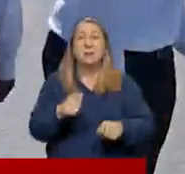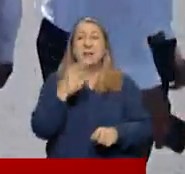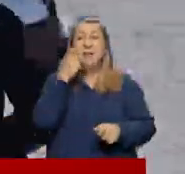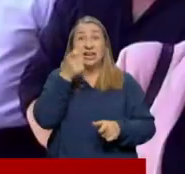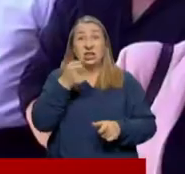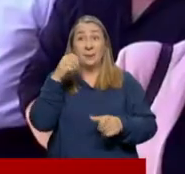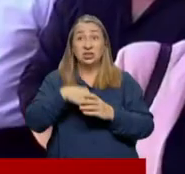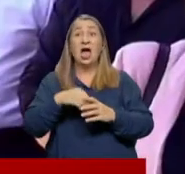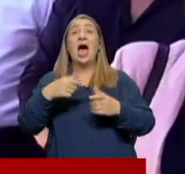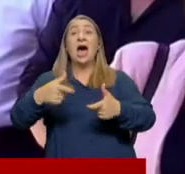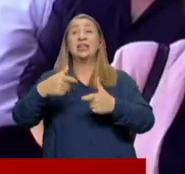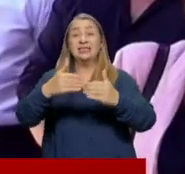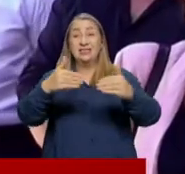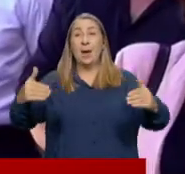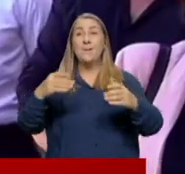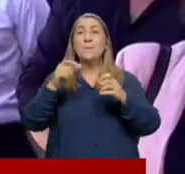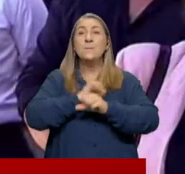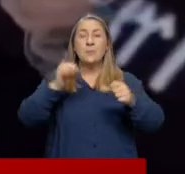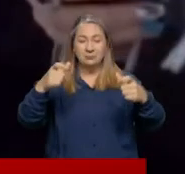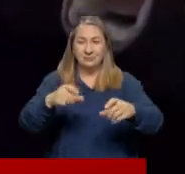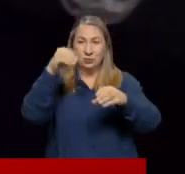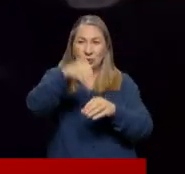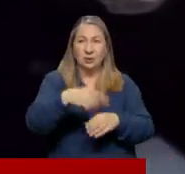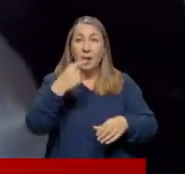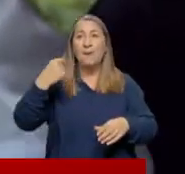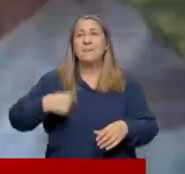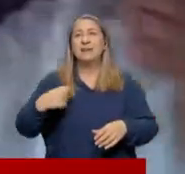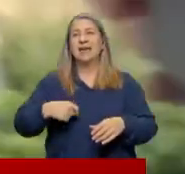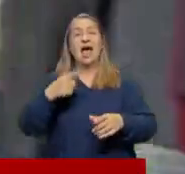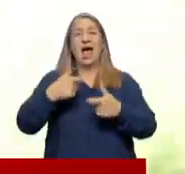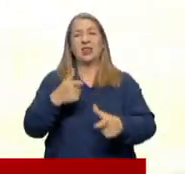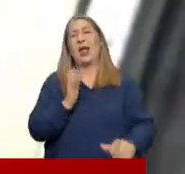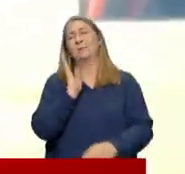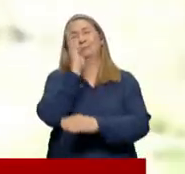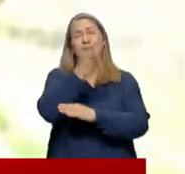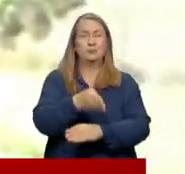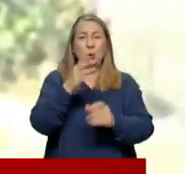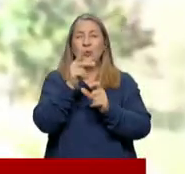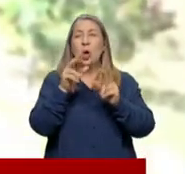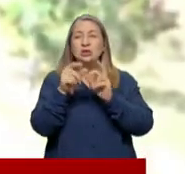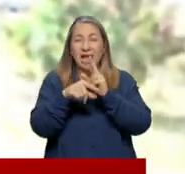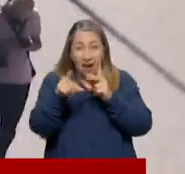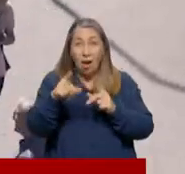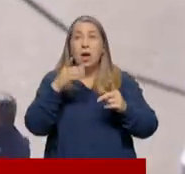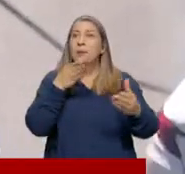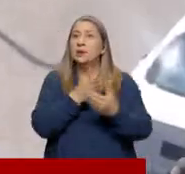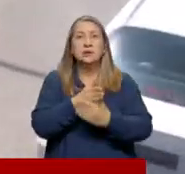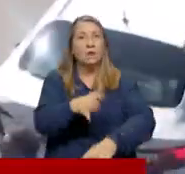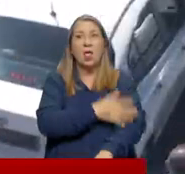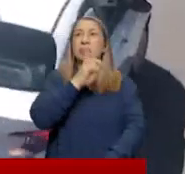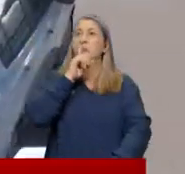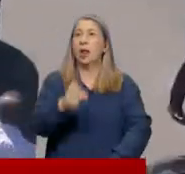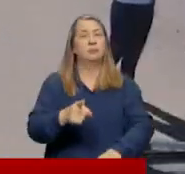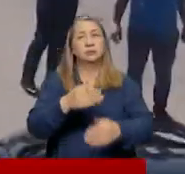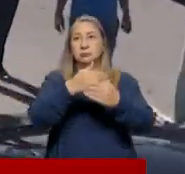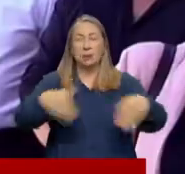dikkat çekmek için Hatay sınırına mayın düşeceğim demiş Pazartesi günü de hataya gitmiştim söz daha ama giriş yoluna Valilik